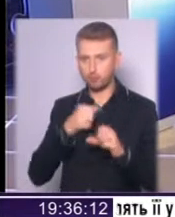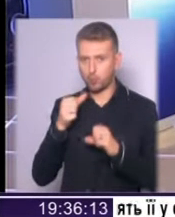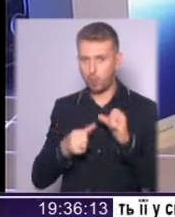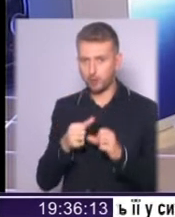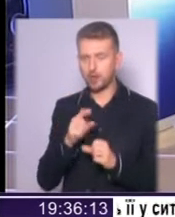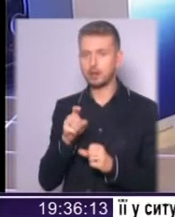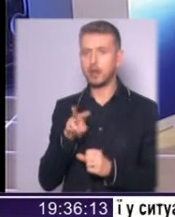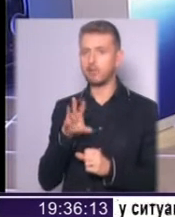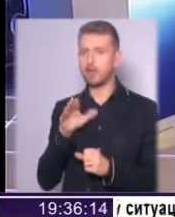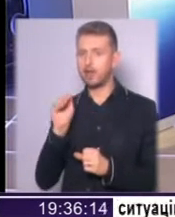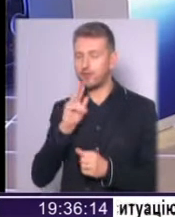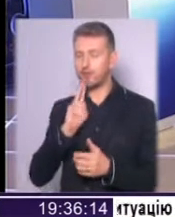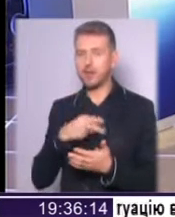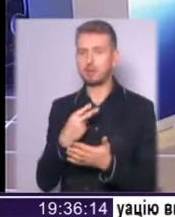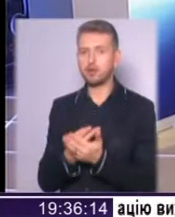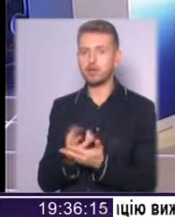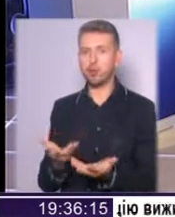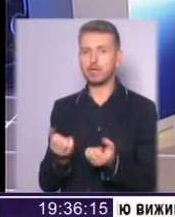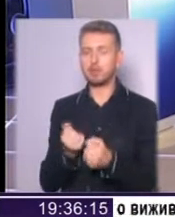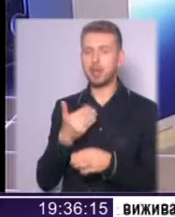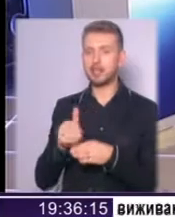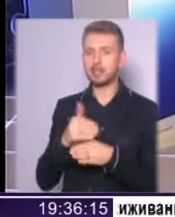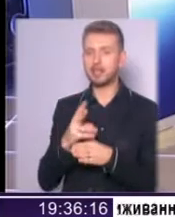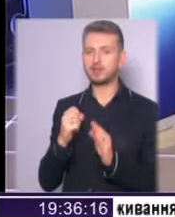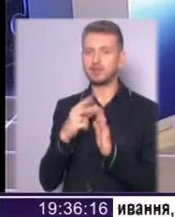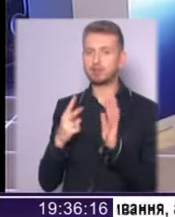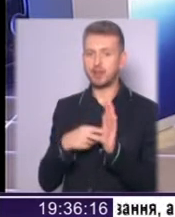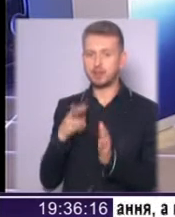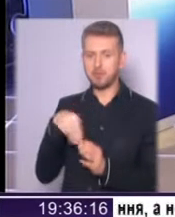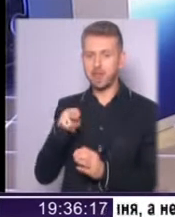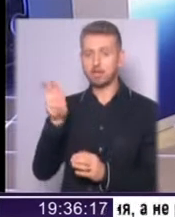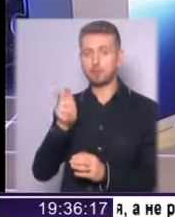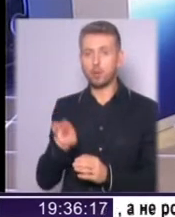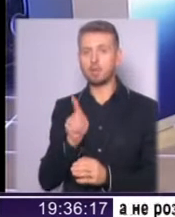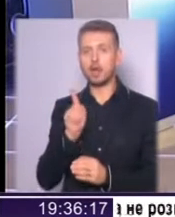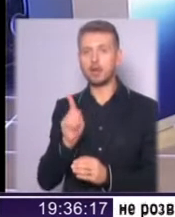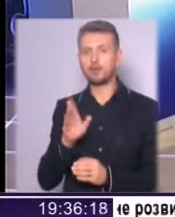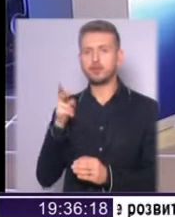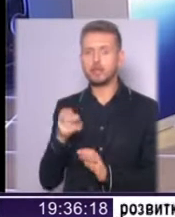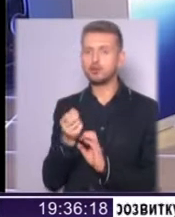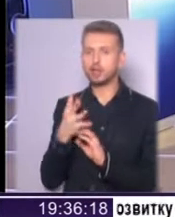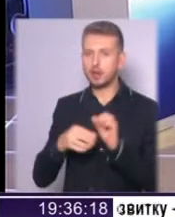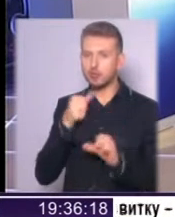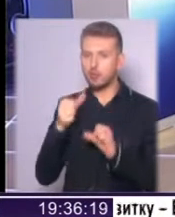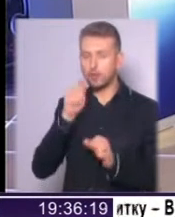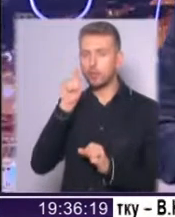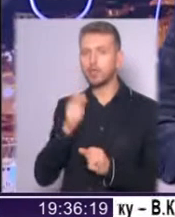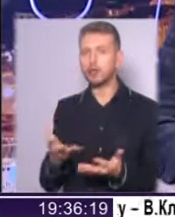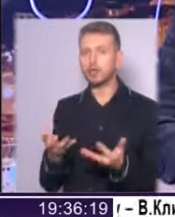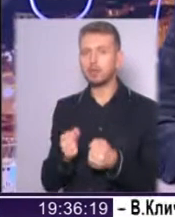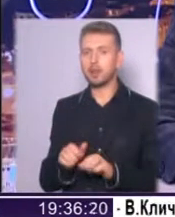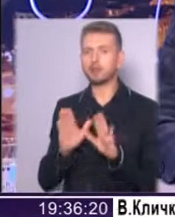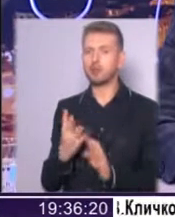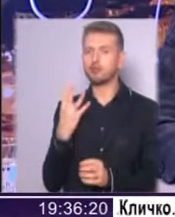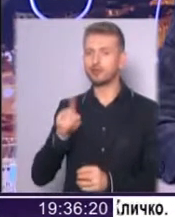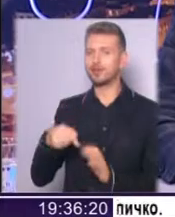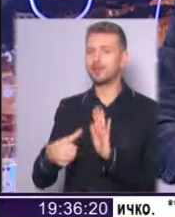це знає сам. Є у нас ще додзвонювач, але я все-таки, от BBC,